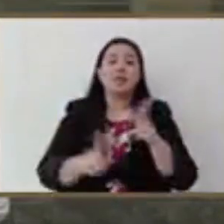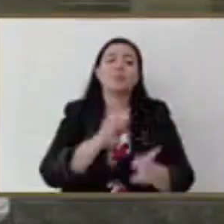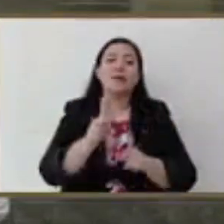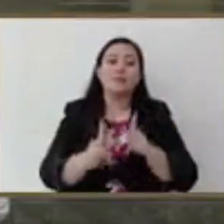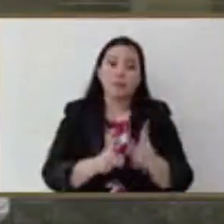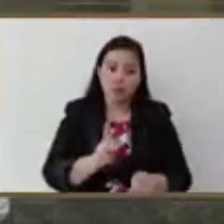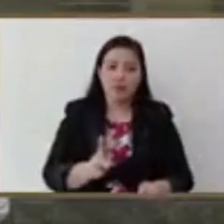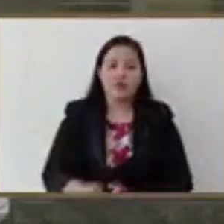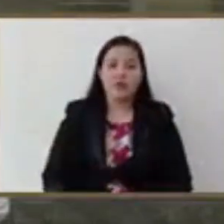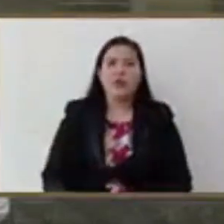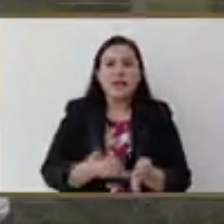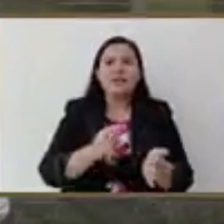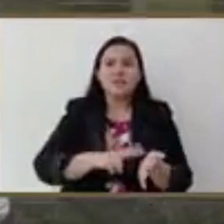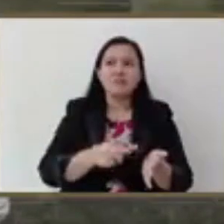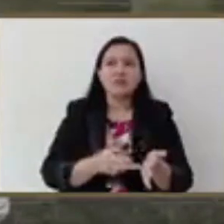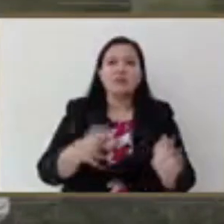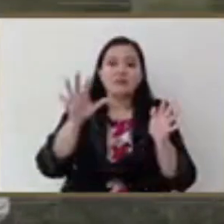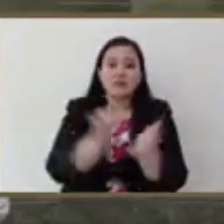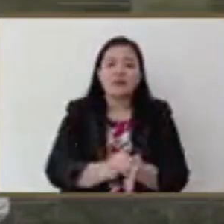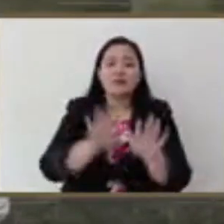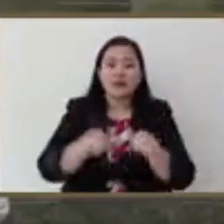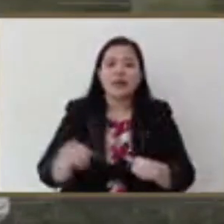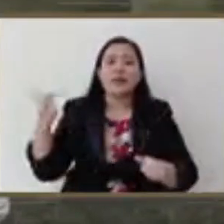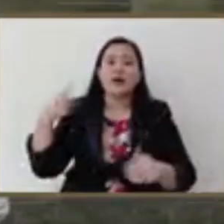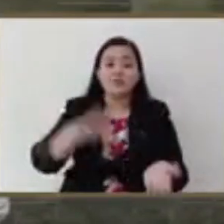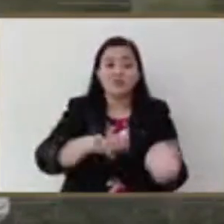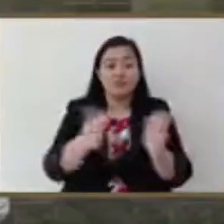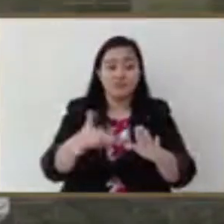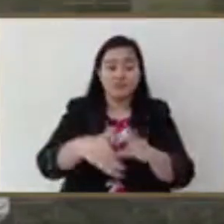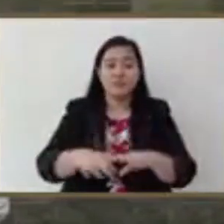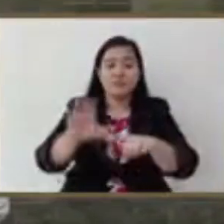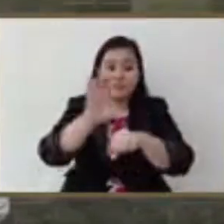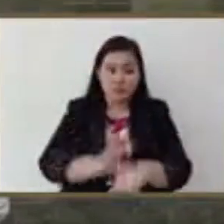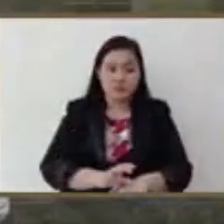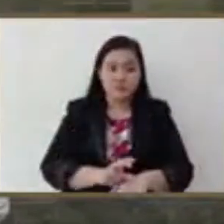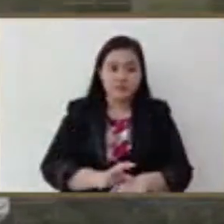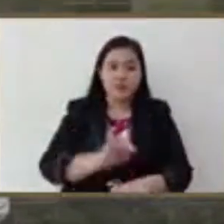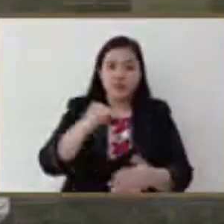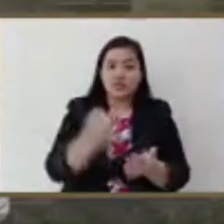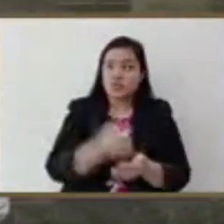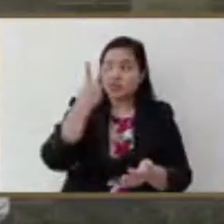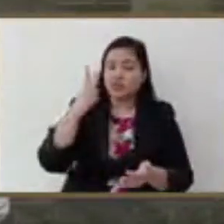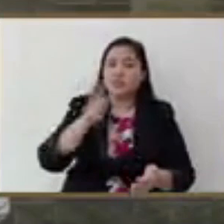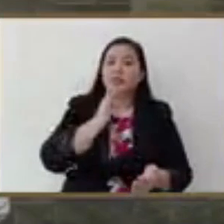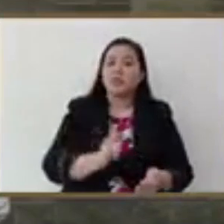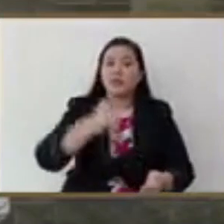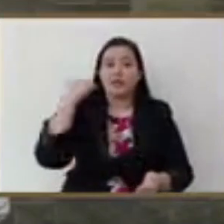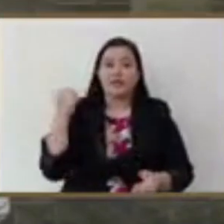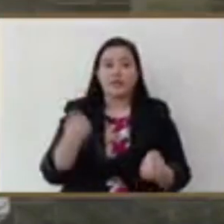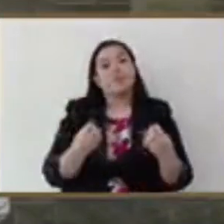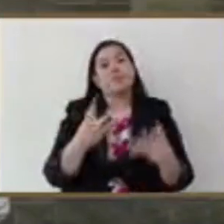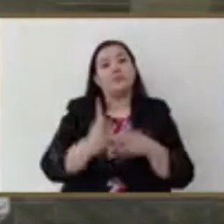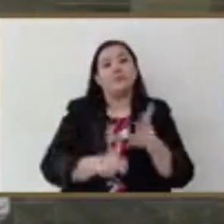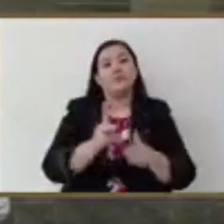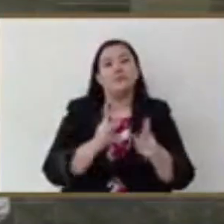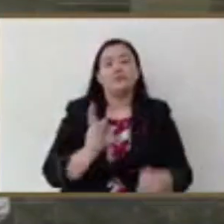do you understand, mga kapatid? This is, you know, sabi ng iba, wala nang social life pagka ikay naging Kristiyano. What do you